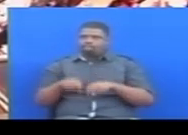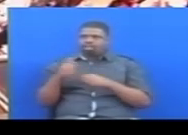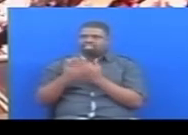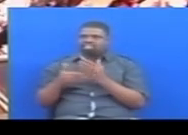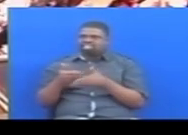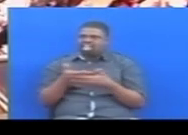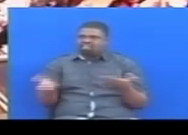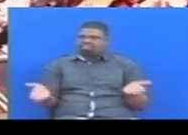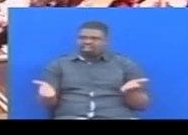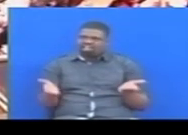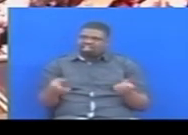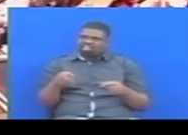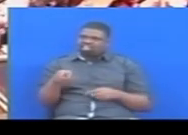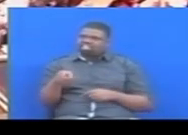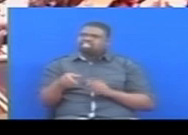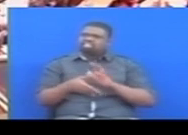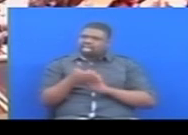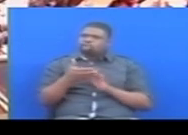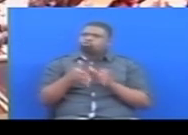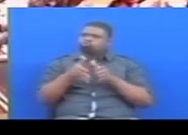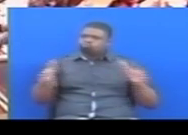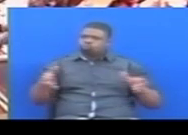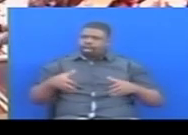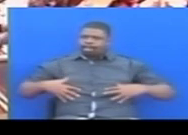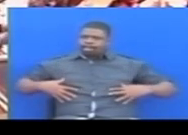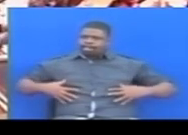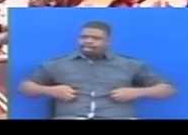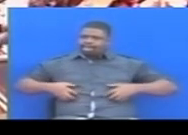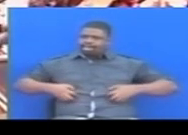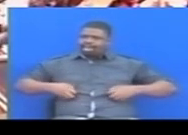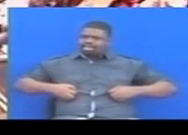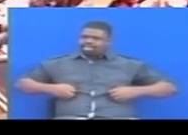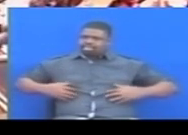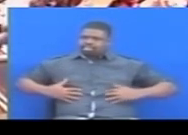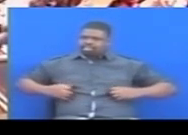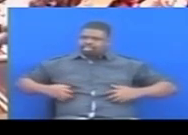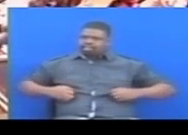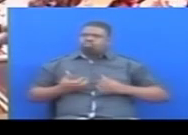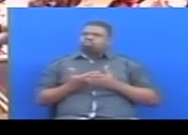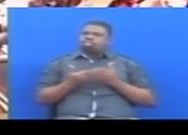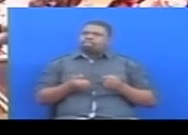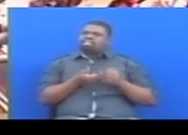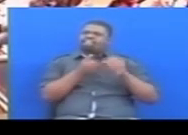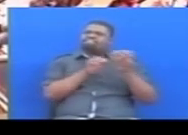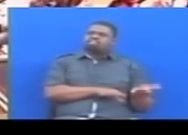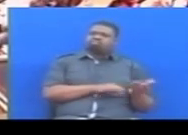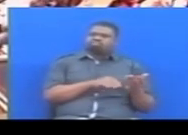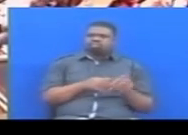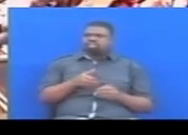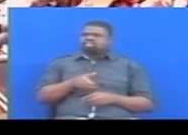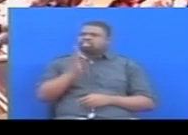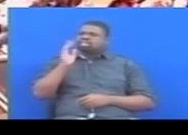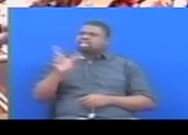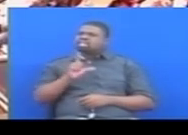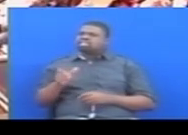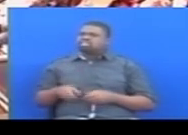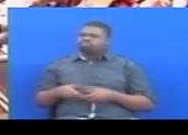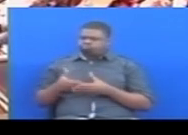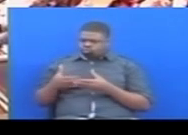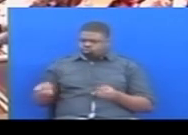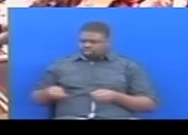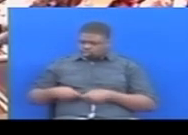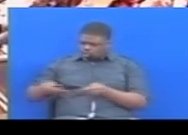imekuwa kubwa na hivyo kuwa chanzo cha magonjwa ya saratani kwa watu hao na kusababisha vifo. Je, ni lini serikali itatoa huduma hiyo bure kwa watu wenye